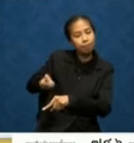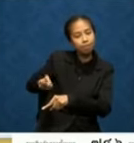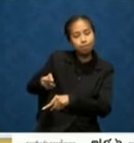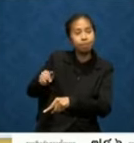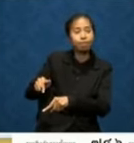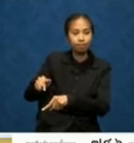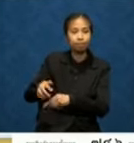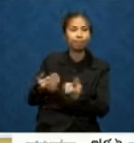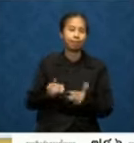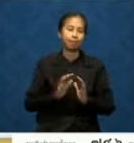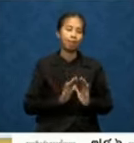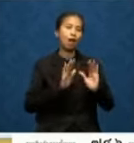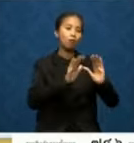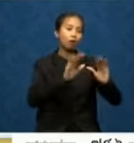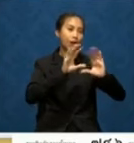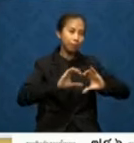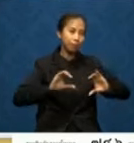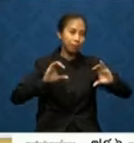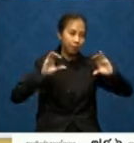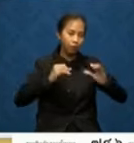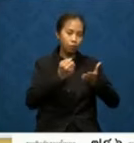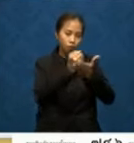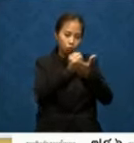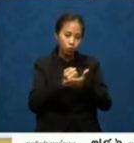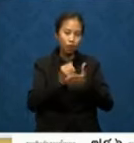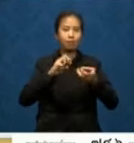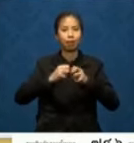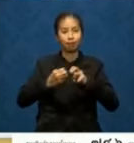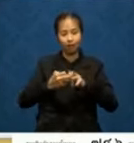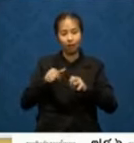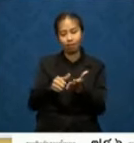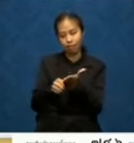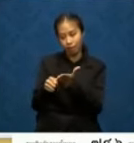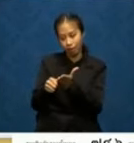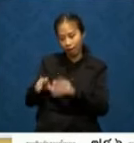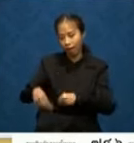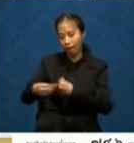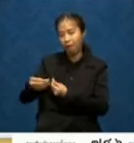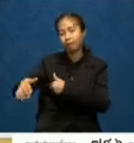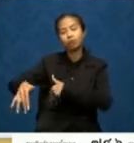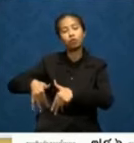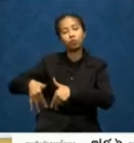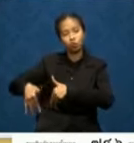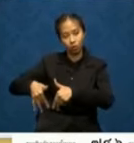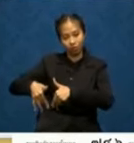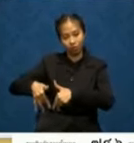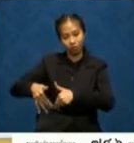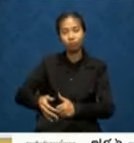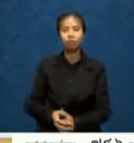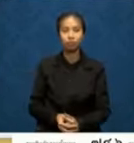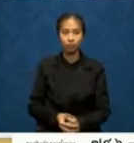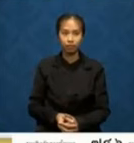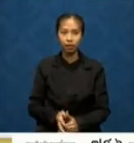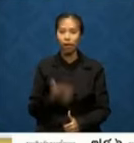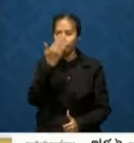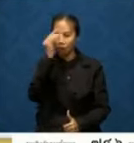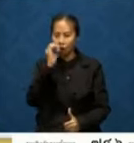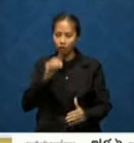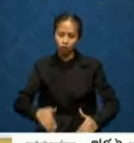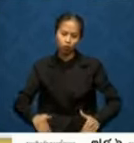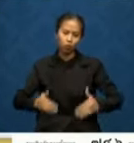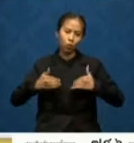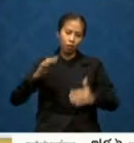ท่านประธานไปยังรัฐบาลเพื่อจะได้แก้ไขปัญหาของพี่น้องในชนบทให้มีคุณภาพชีวิตและ